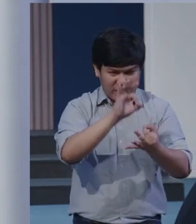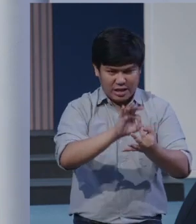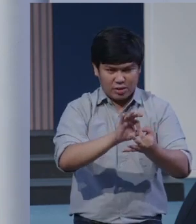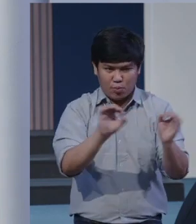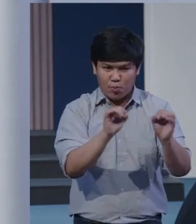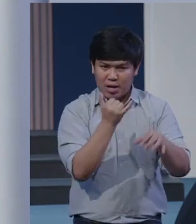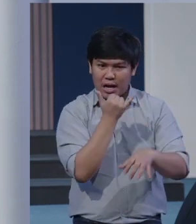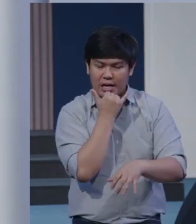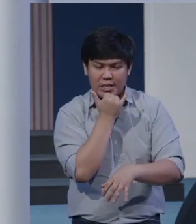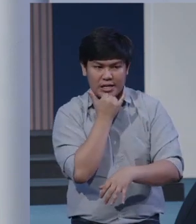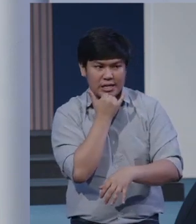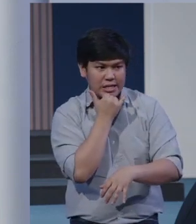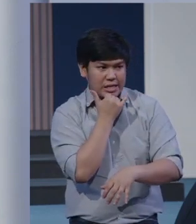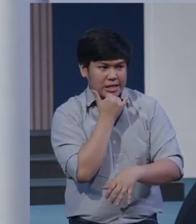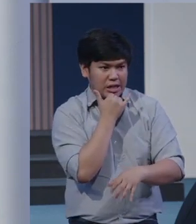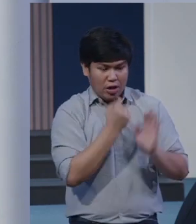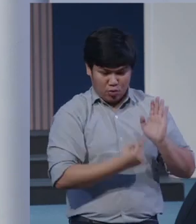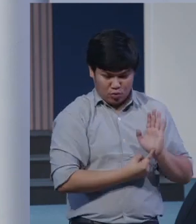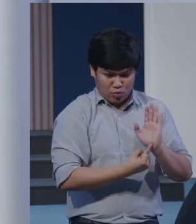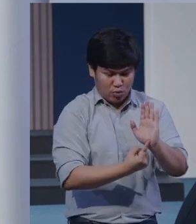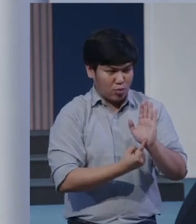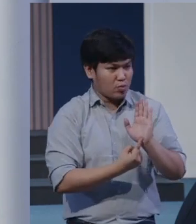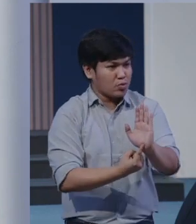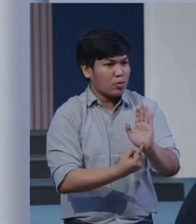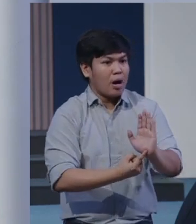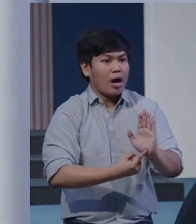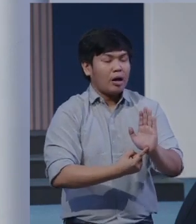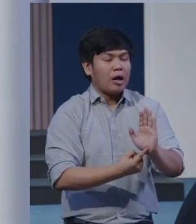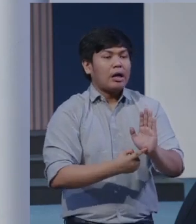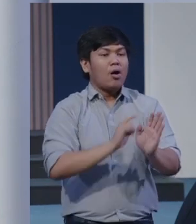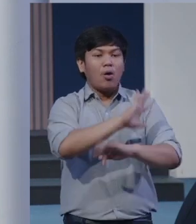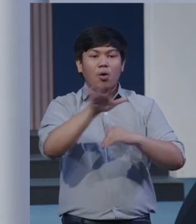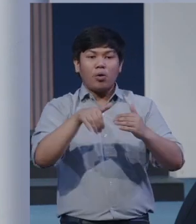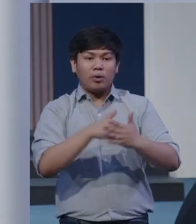25 therefore ulit having put away